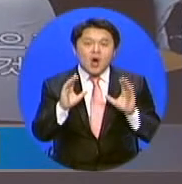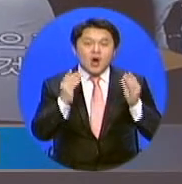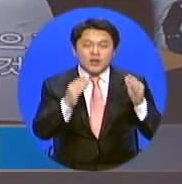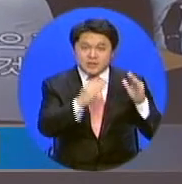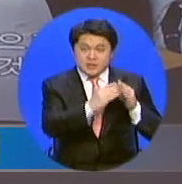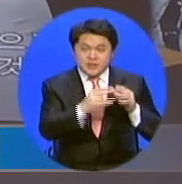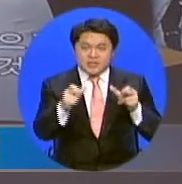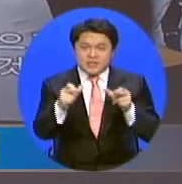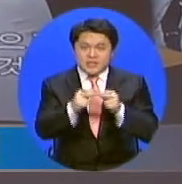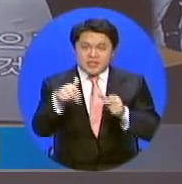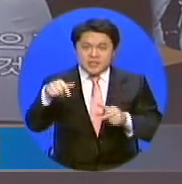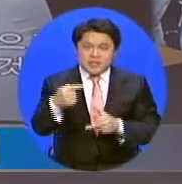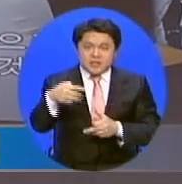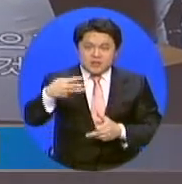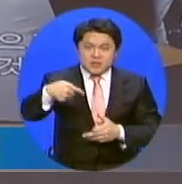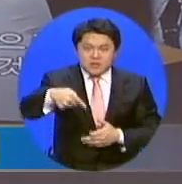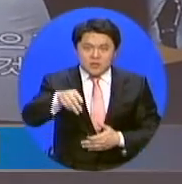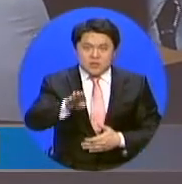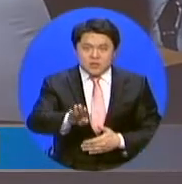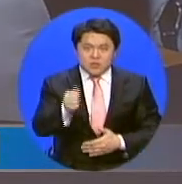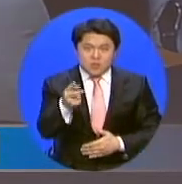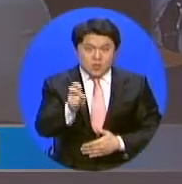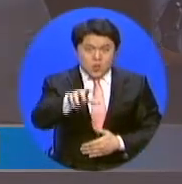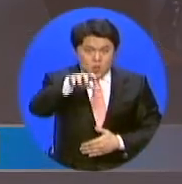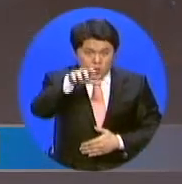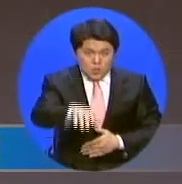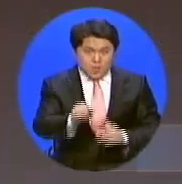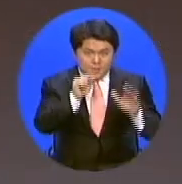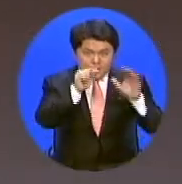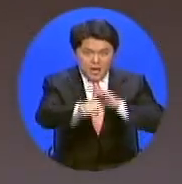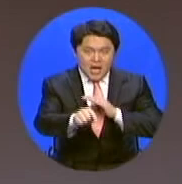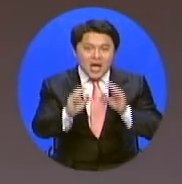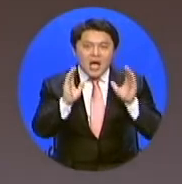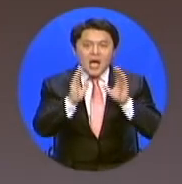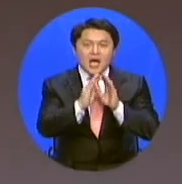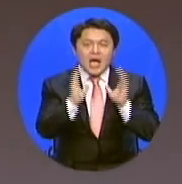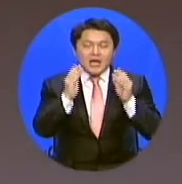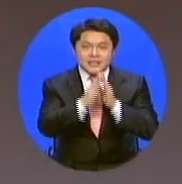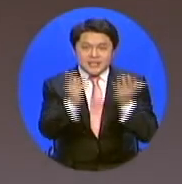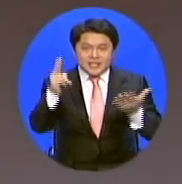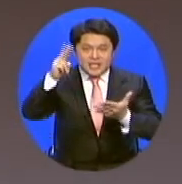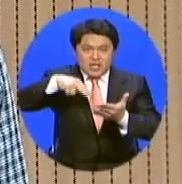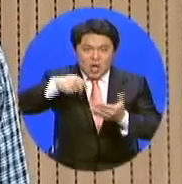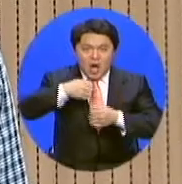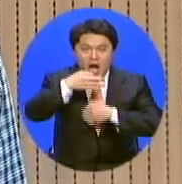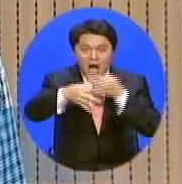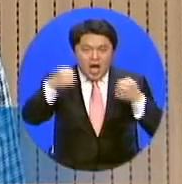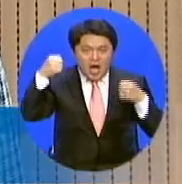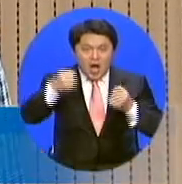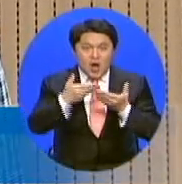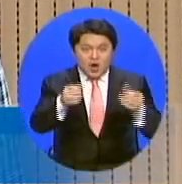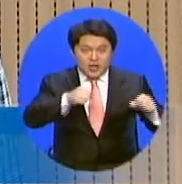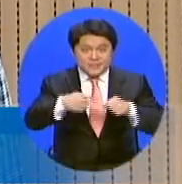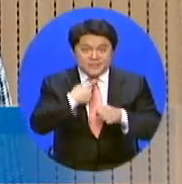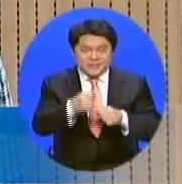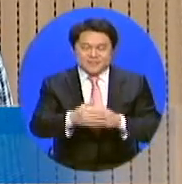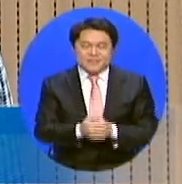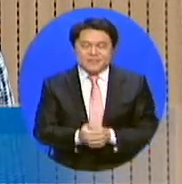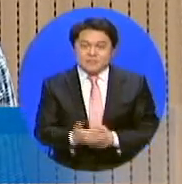어린이집과 장애인 그룹홈에서 동화책 읽어주기 봉사활동을 실시했습니다. 저는 좀 재밌어요.